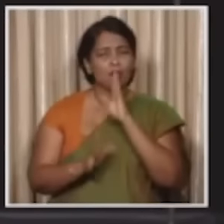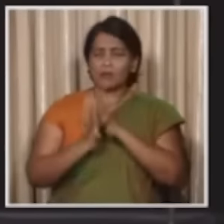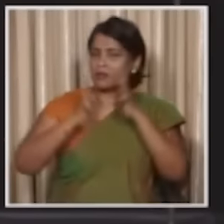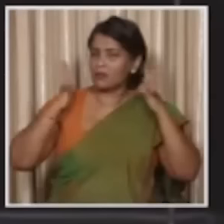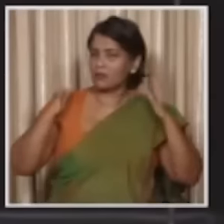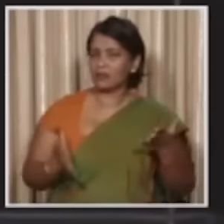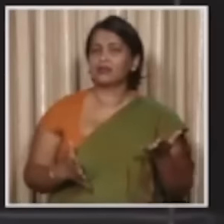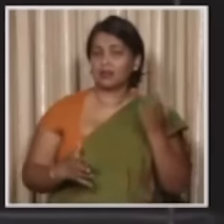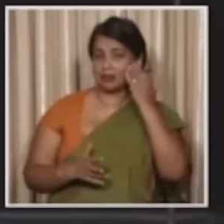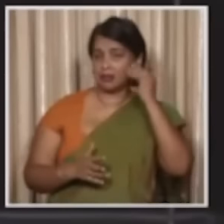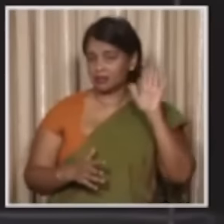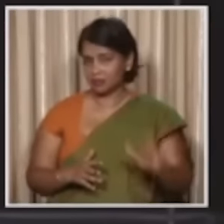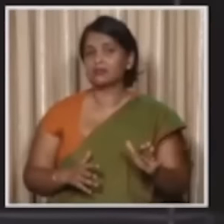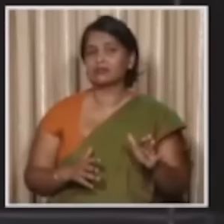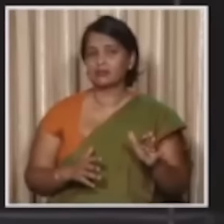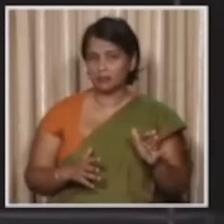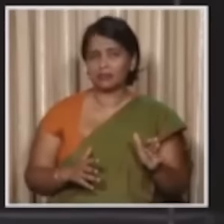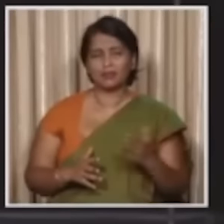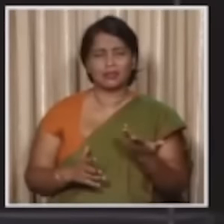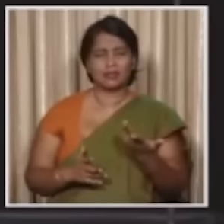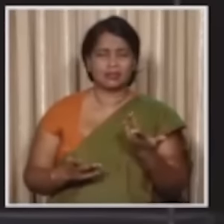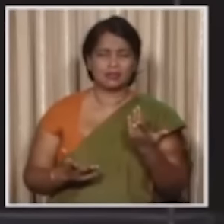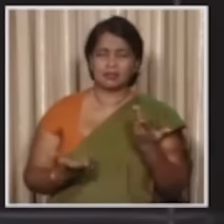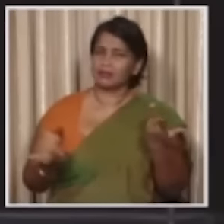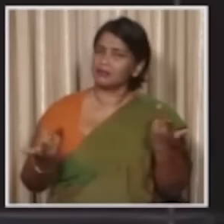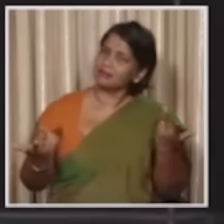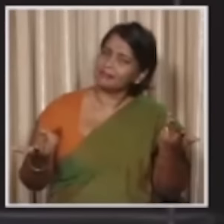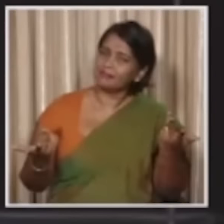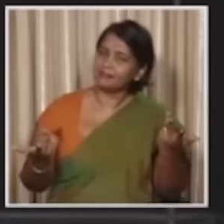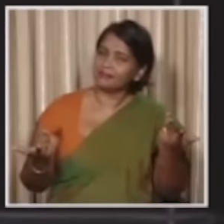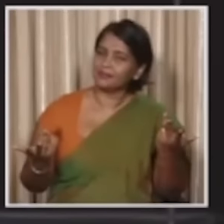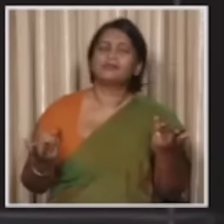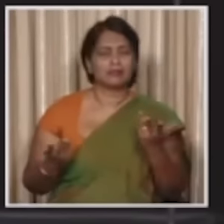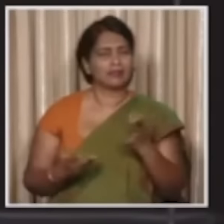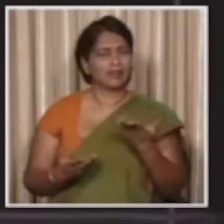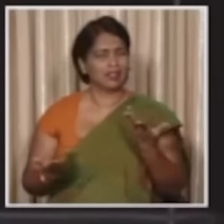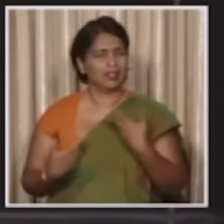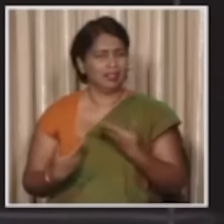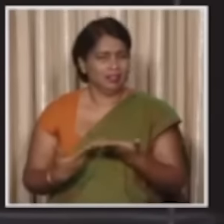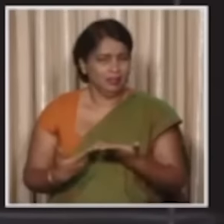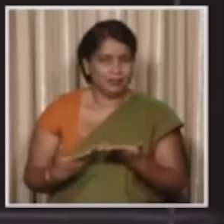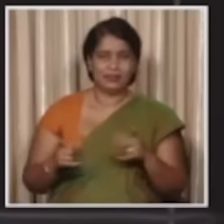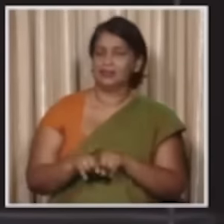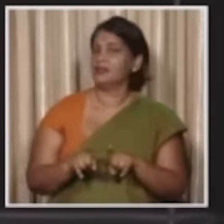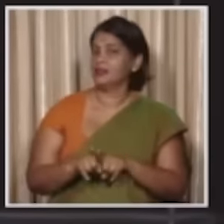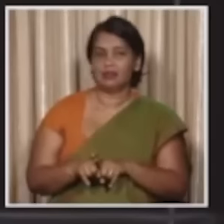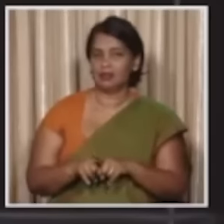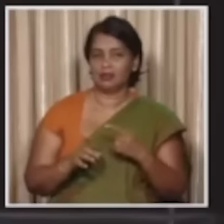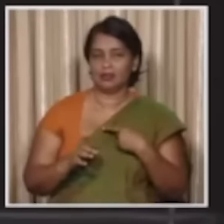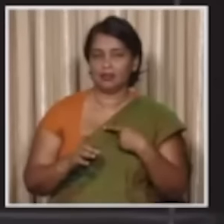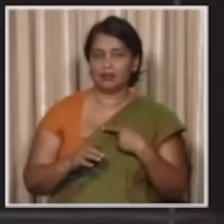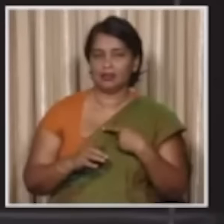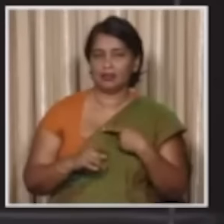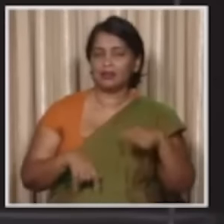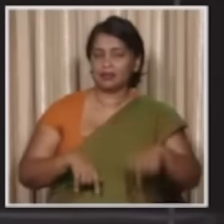විශාල කාන්තාවන්ට වෙන අප්‍රසාදීය අප්‍රසන්න සිදුවීමක්. අපේ මම